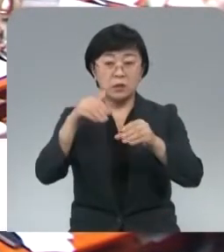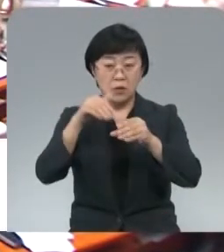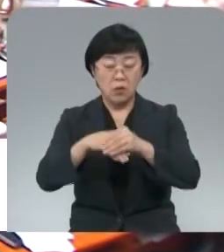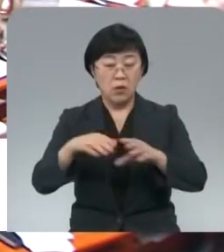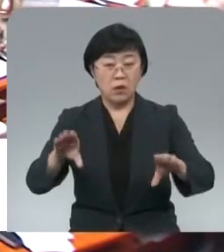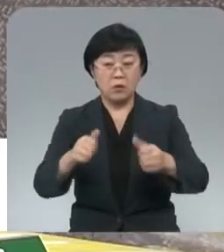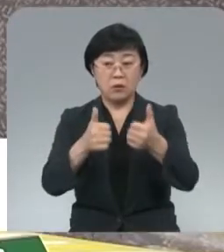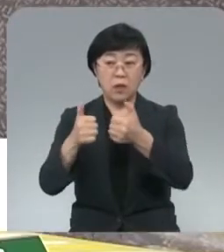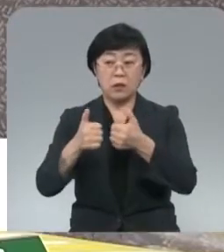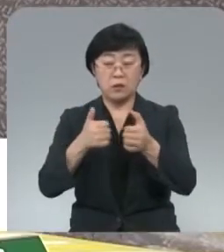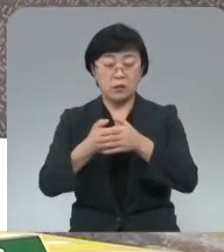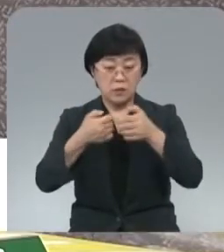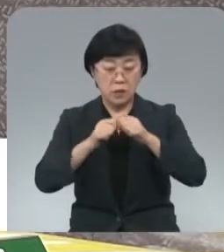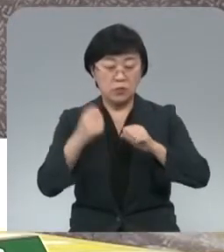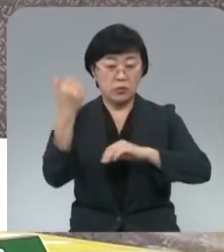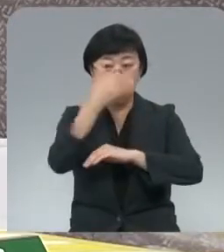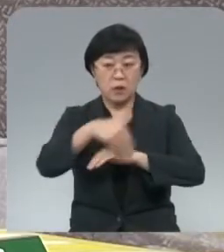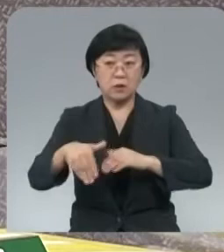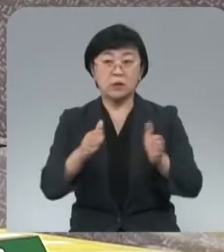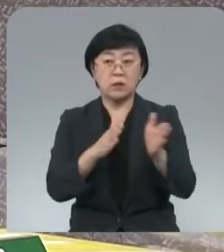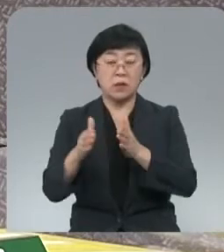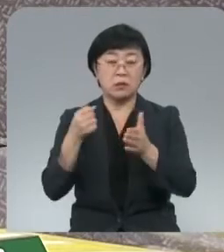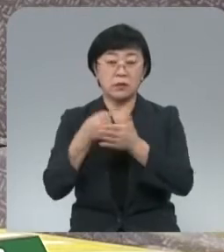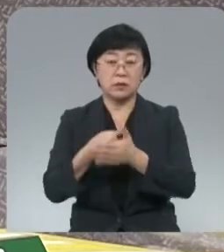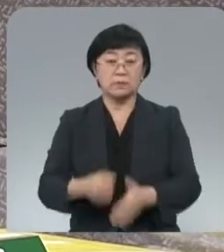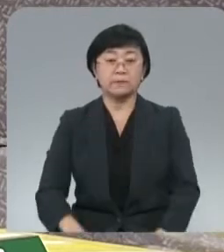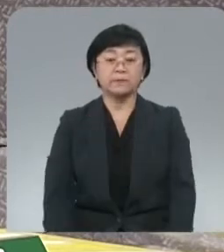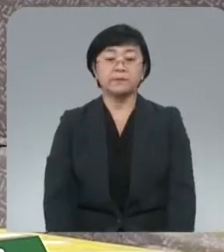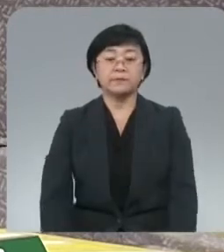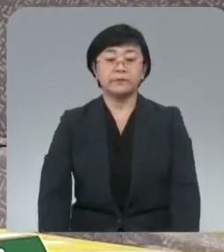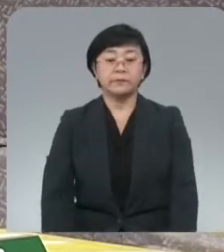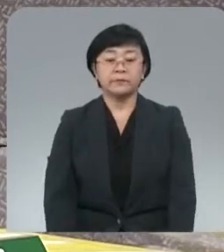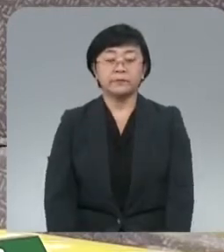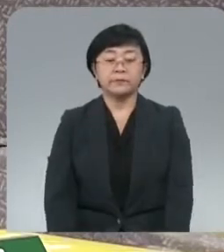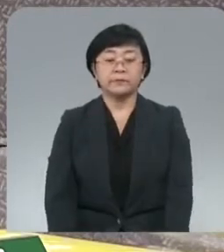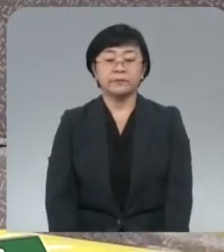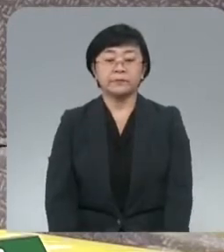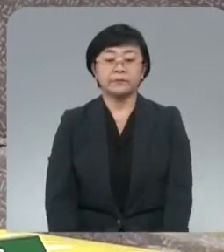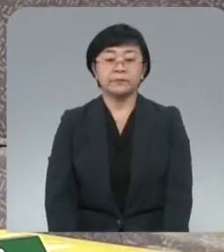장관회의를 열어 세부 대책 등을 정리하기로 했습니다. KBS 뉴스 문예슬입니다.